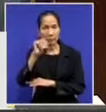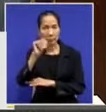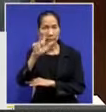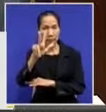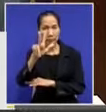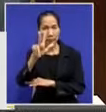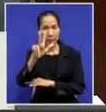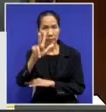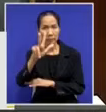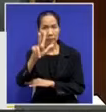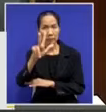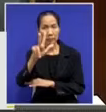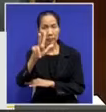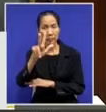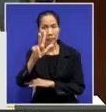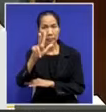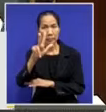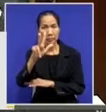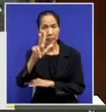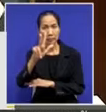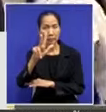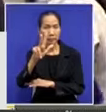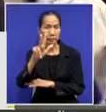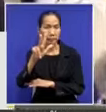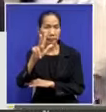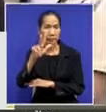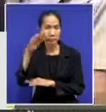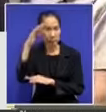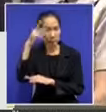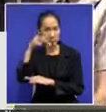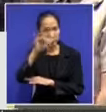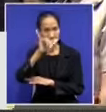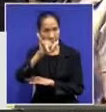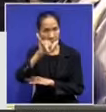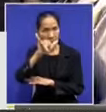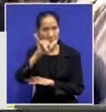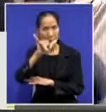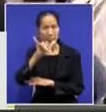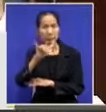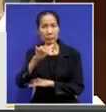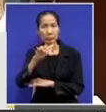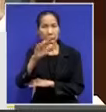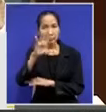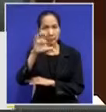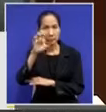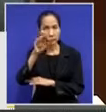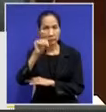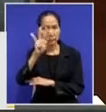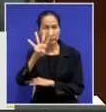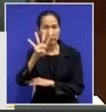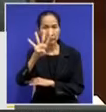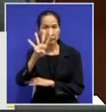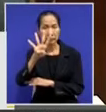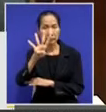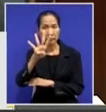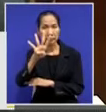นางสิริวัลปราศจากศัตรู พลเอกประยุทธ์จันทร์โอชาค่ะ 544นาย